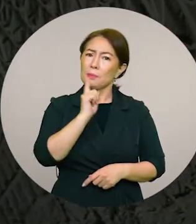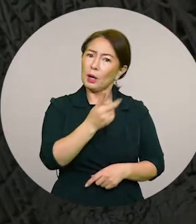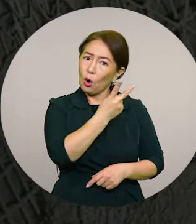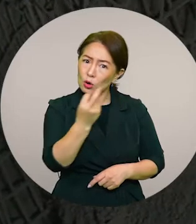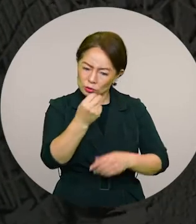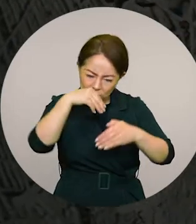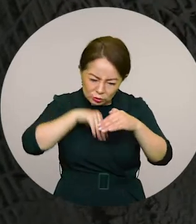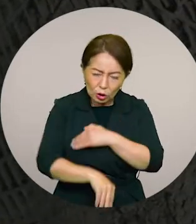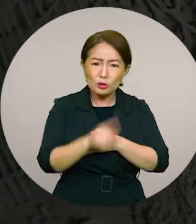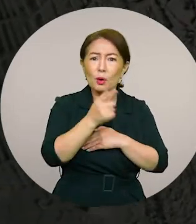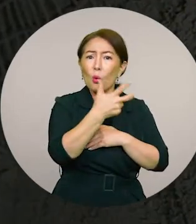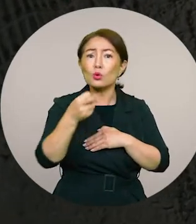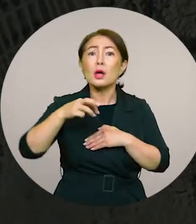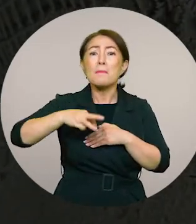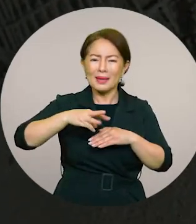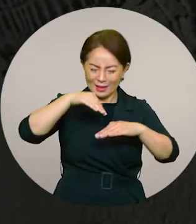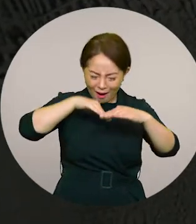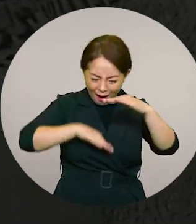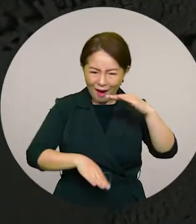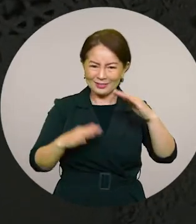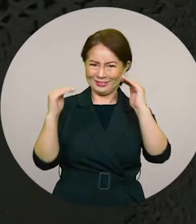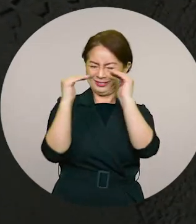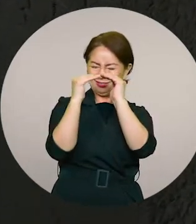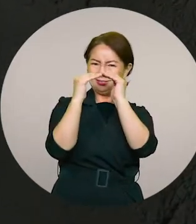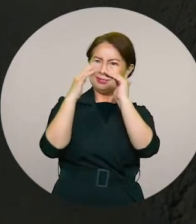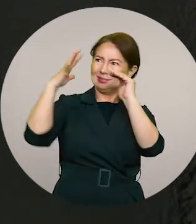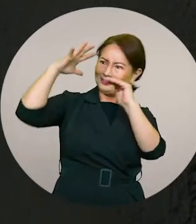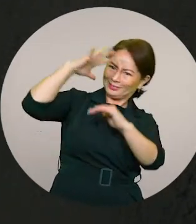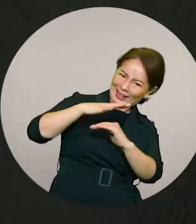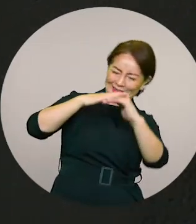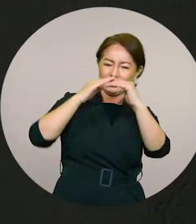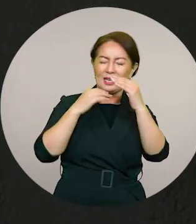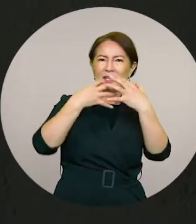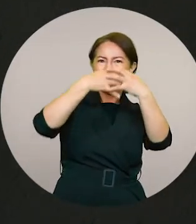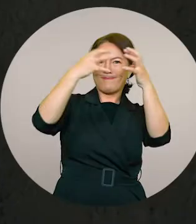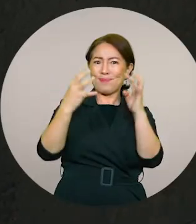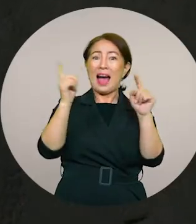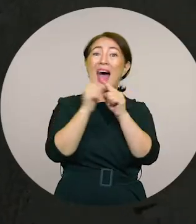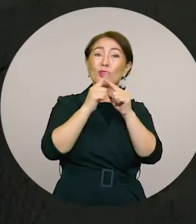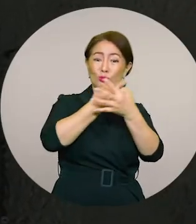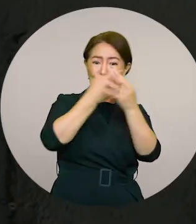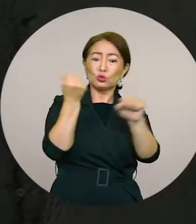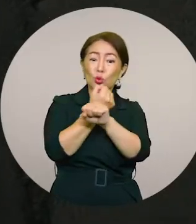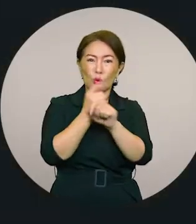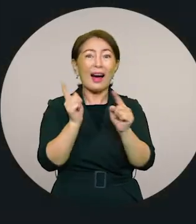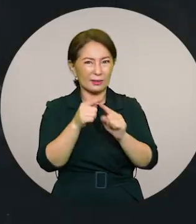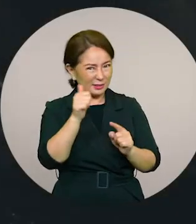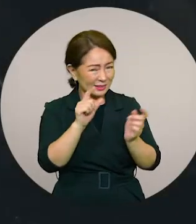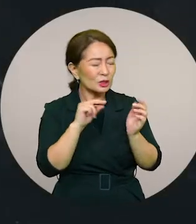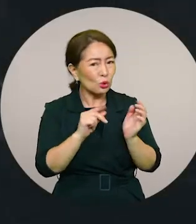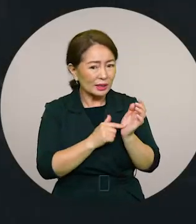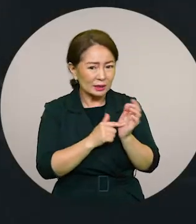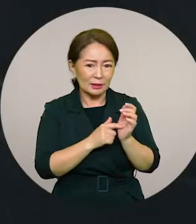1200-аас 1300 метрийн гүнд уулын даралтыг төсвөрлөхөд хонглын ханын бэхэлгэ чулуулгийн хүчтгэл чухал үүрэгтэй. Бэхэлгээ